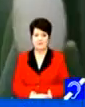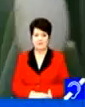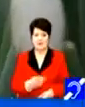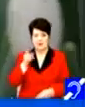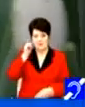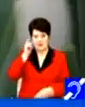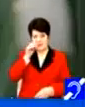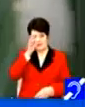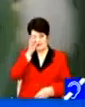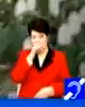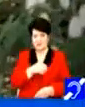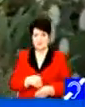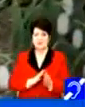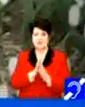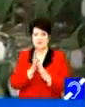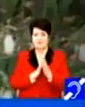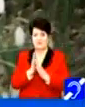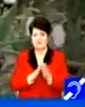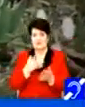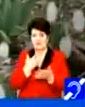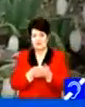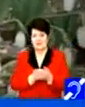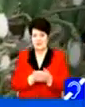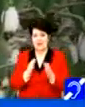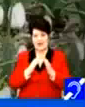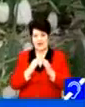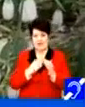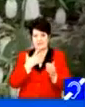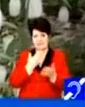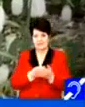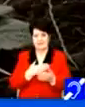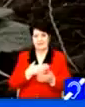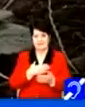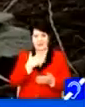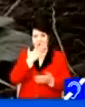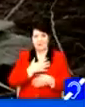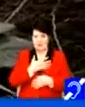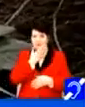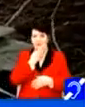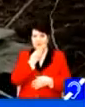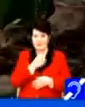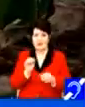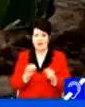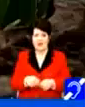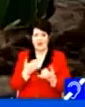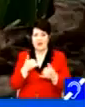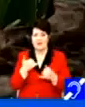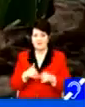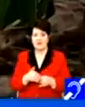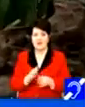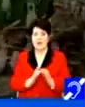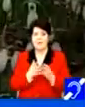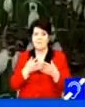Un bărbat din Chișinău cultivă ghiocei în grădina casei sale. El are acum mii de flori și oferă iubitorilor de frumos posibilitatea de a admira